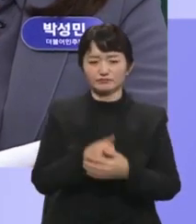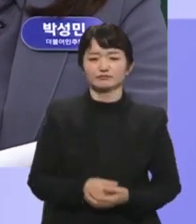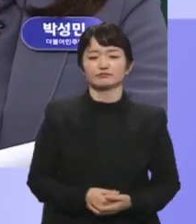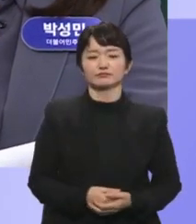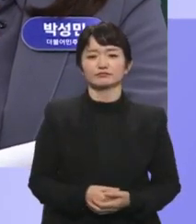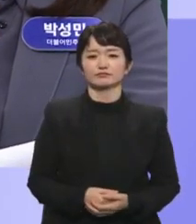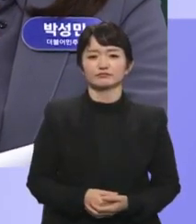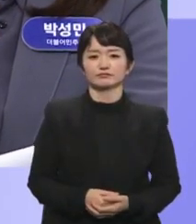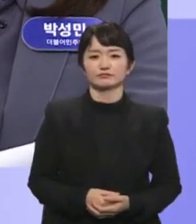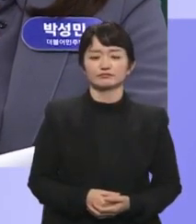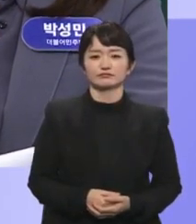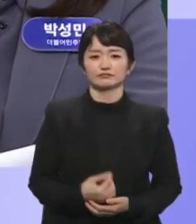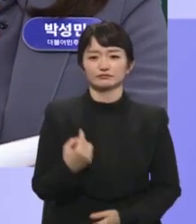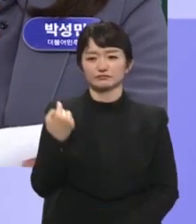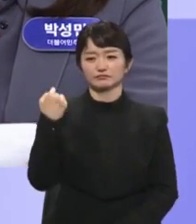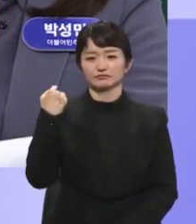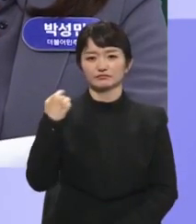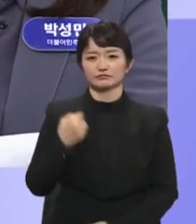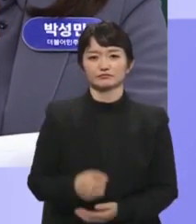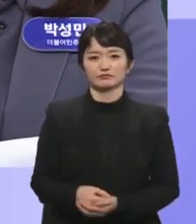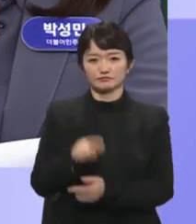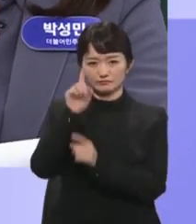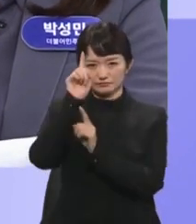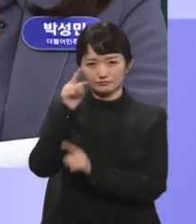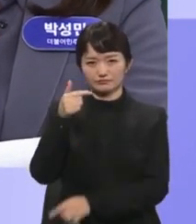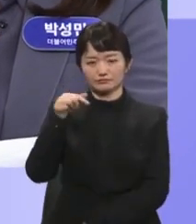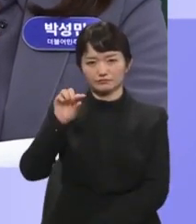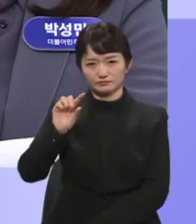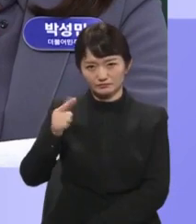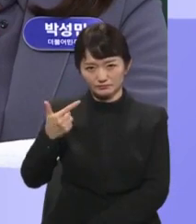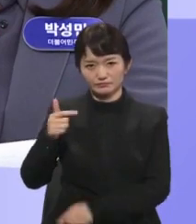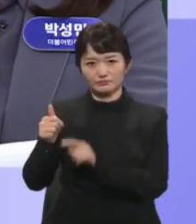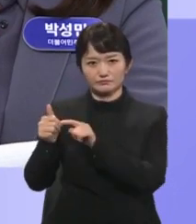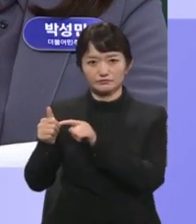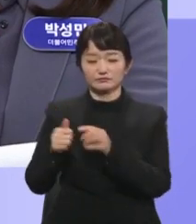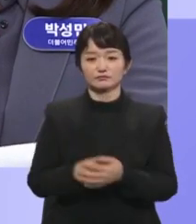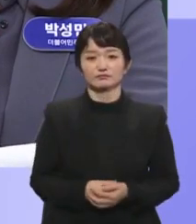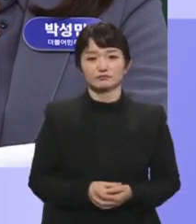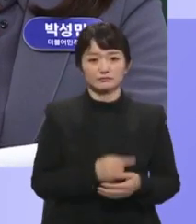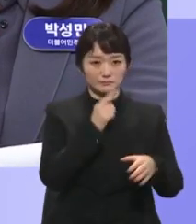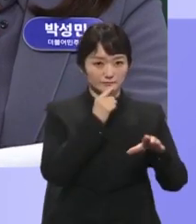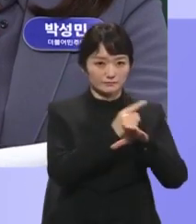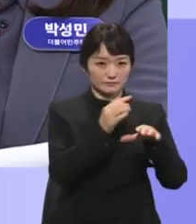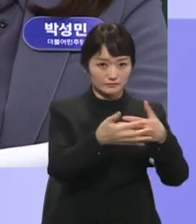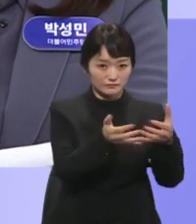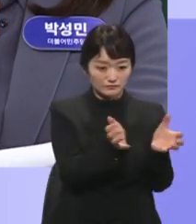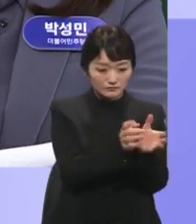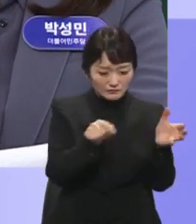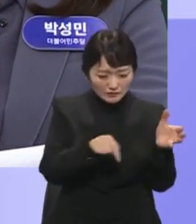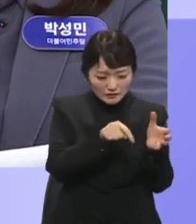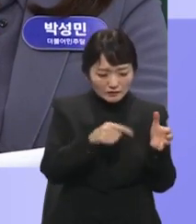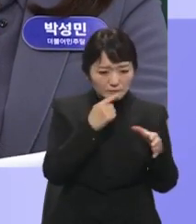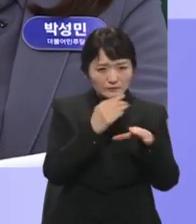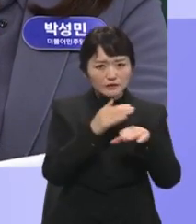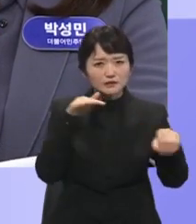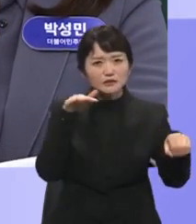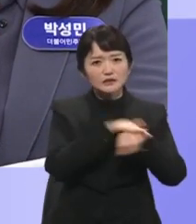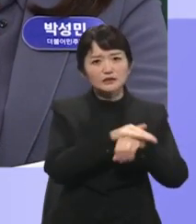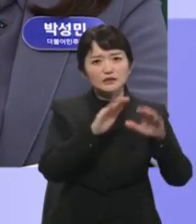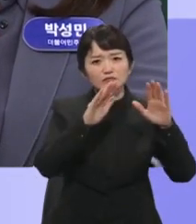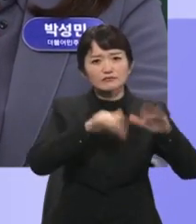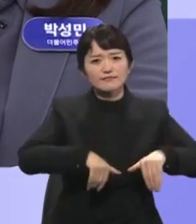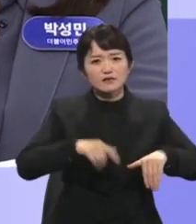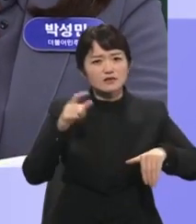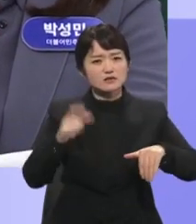제목이고 자 어제였죠 학전 총리가 민주당의 민주주의가 질식 상태다 면역체계가 다